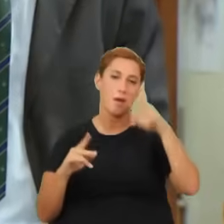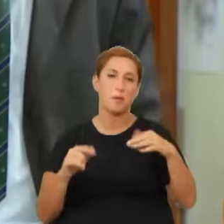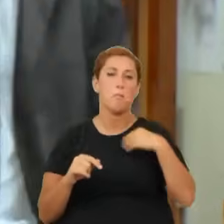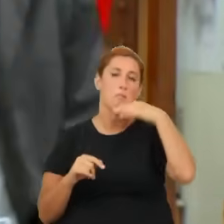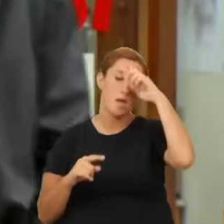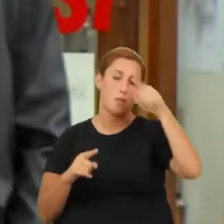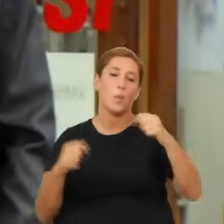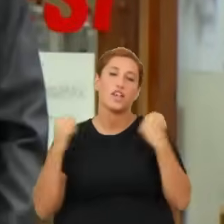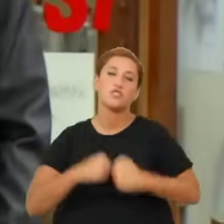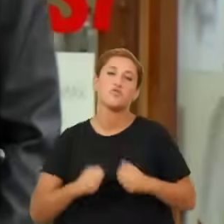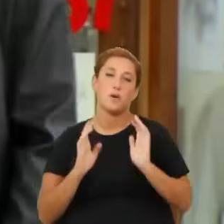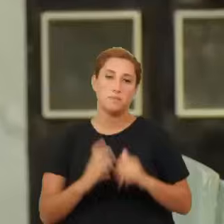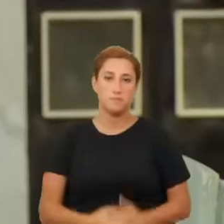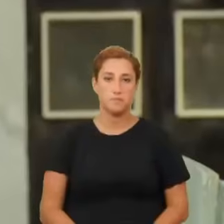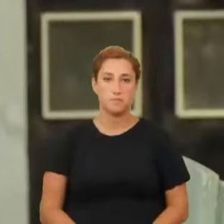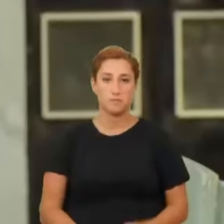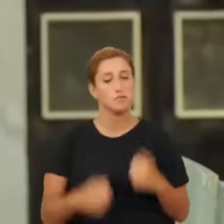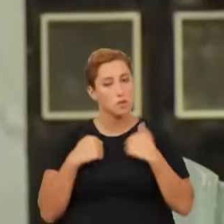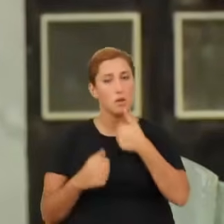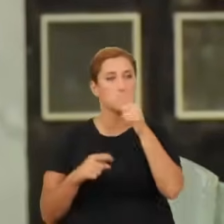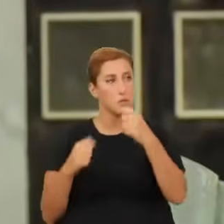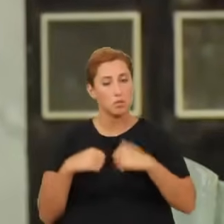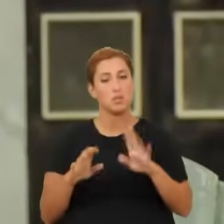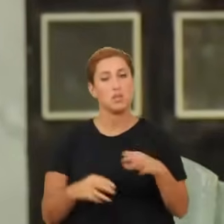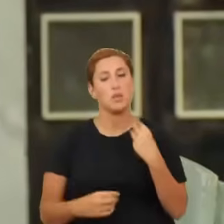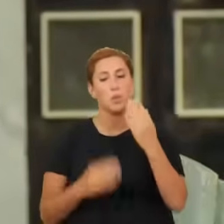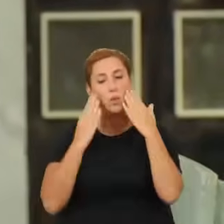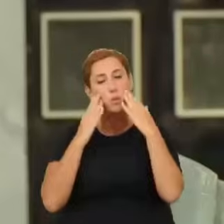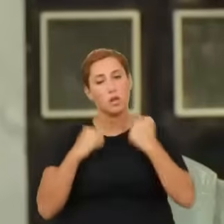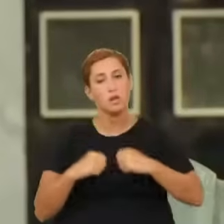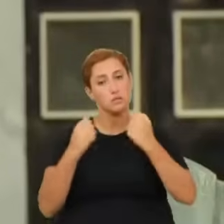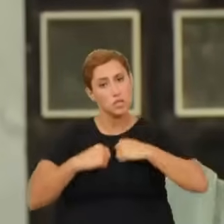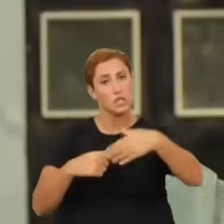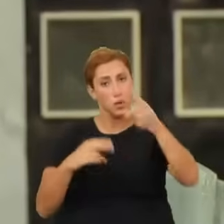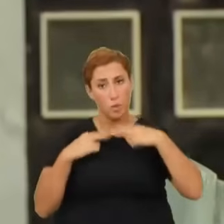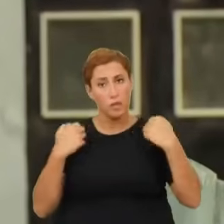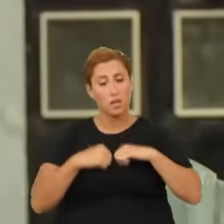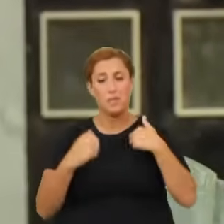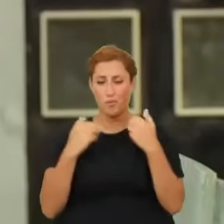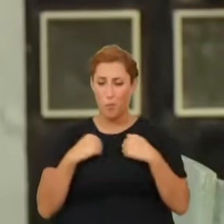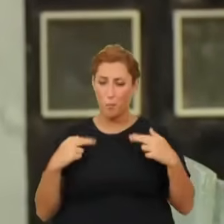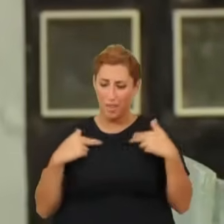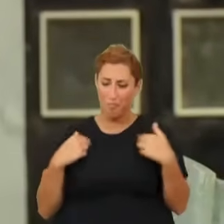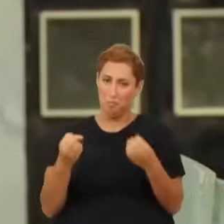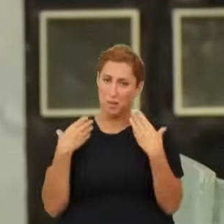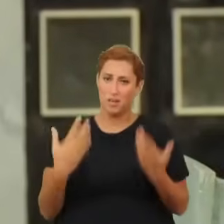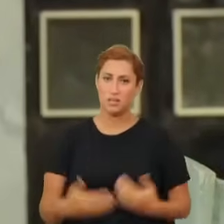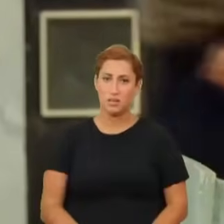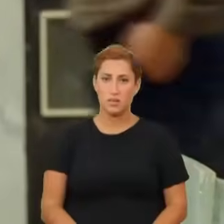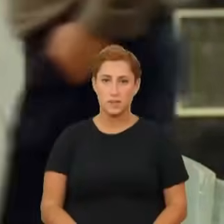Ben bayramda giyeceğim. Giy abicim sen giy. Giy sen güle güle giy. Giy sen gömleğini giy ya. Benim gömleğimi bana bırakın ya. Allah Allah.